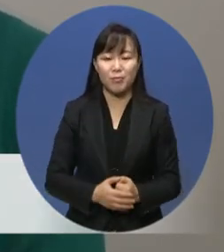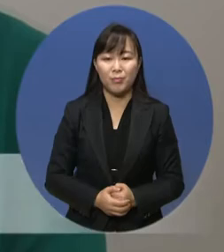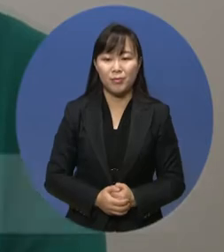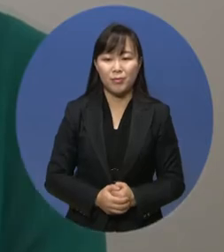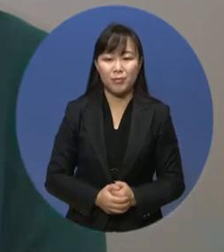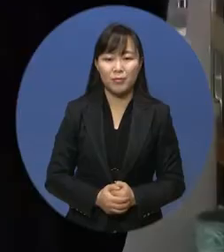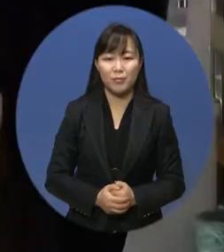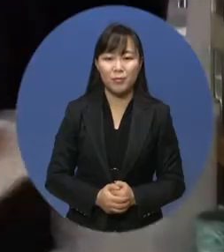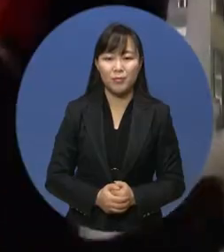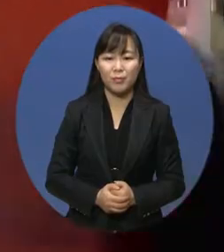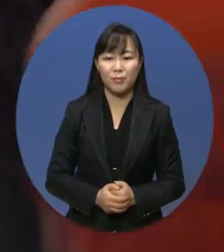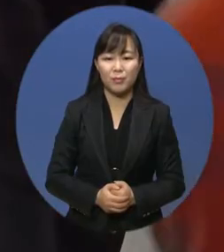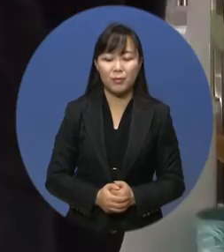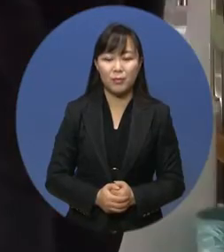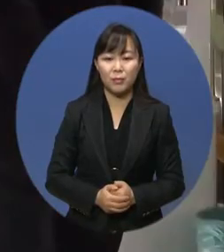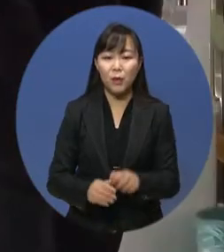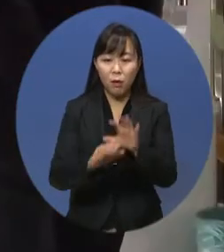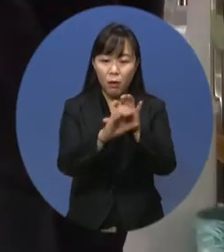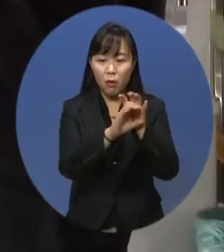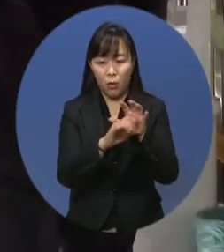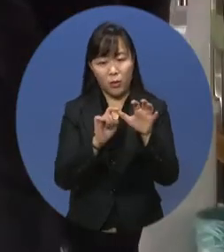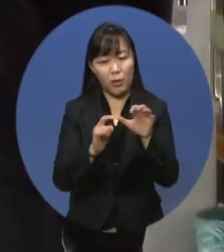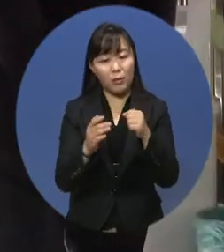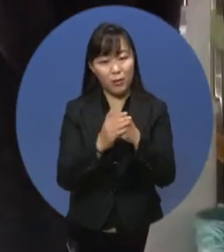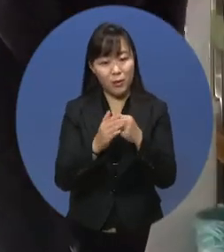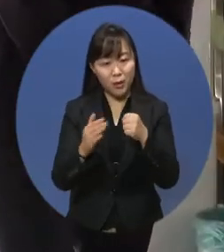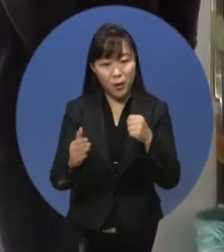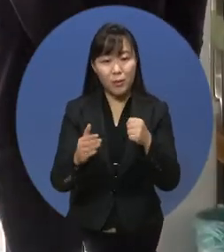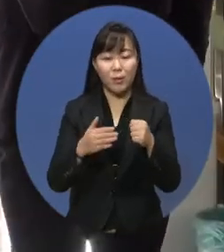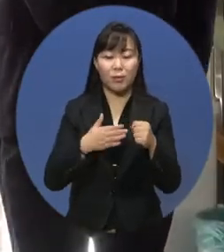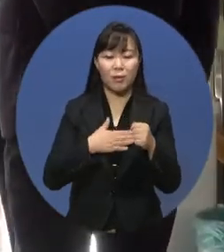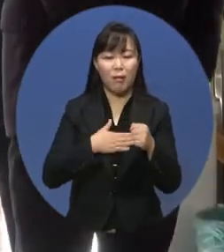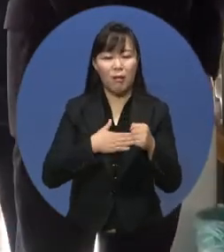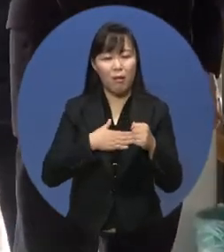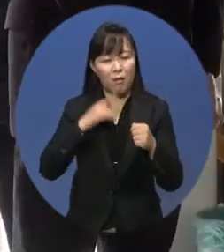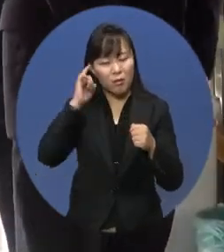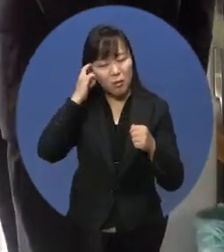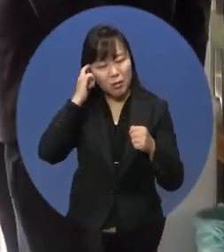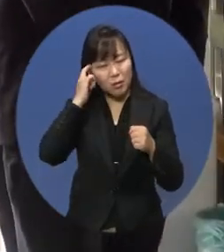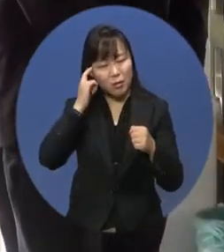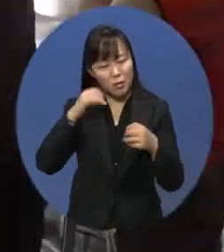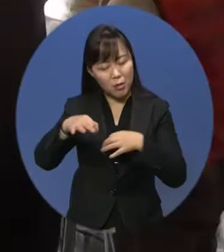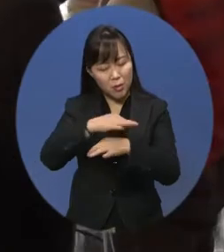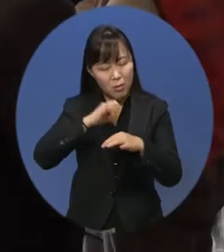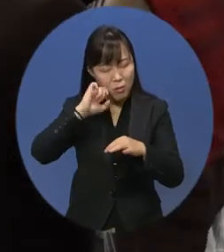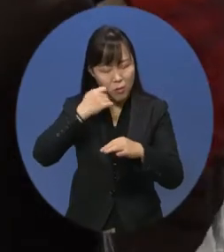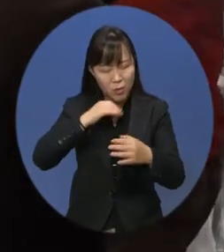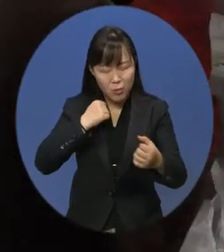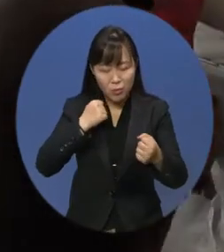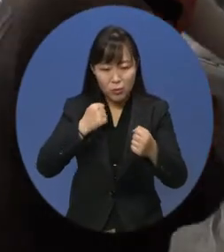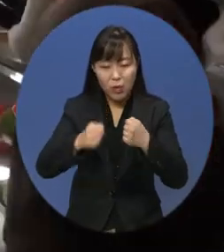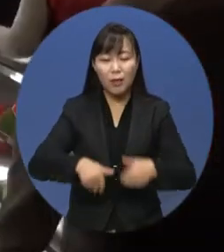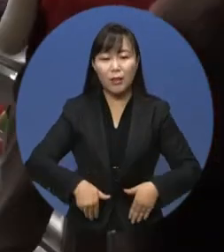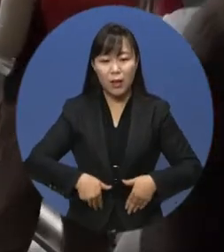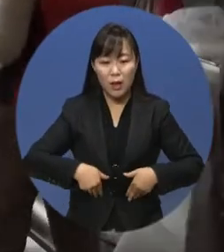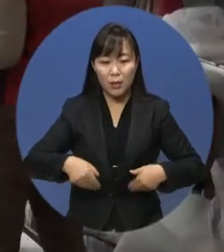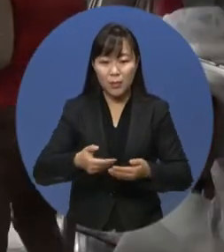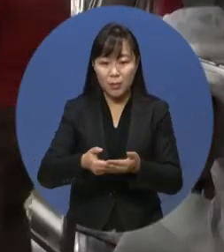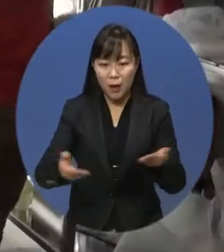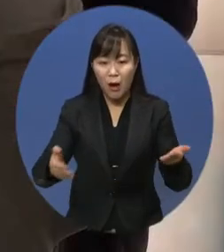마음밖에 없어요. 코로나19 확산으로 인해 자신의 정신적 경제적인 어려움에도 따뜻한 손길이